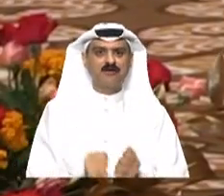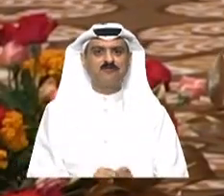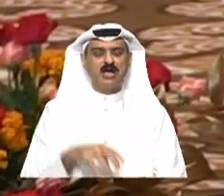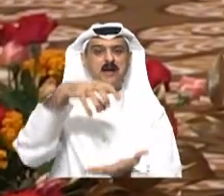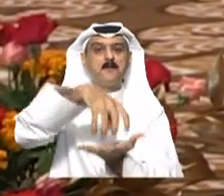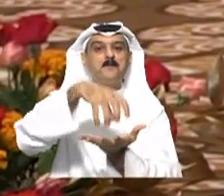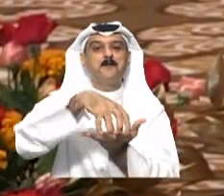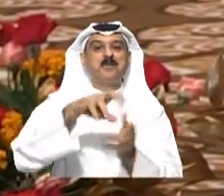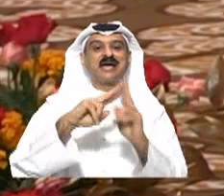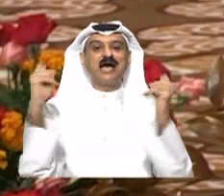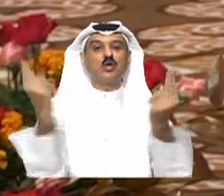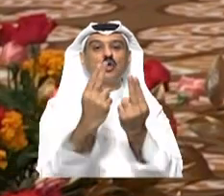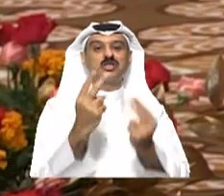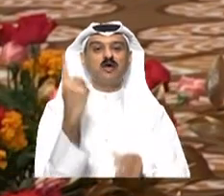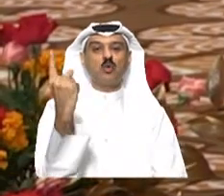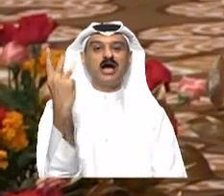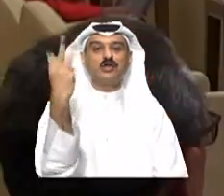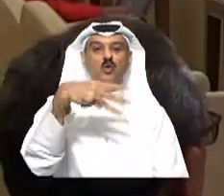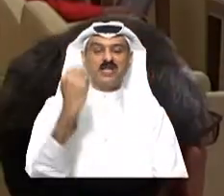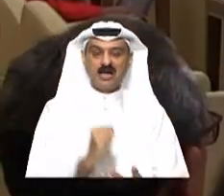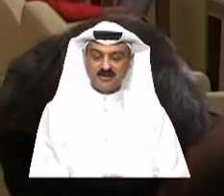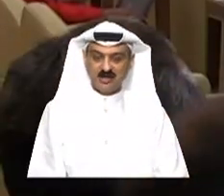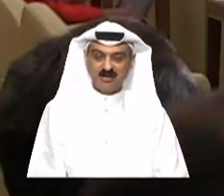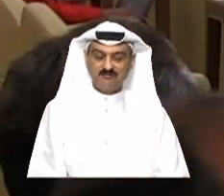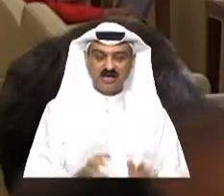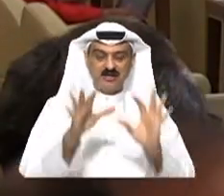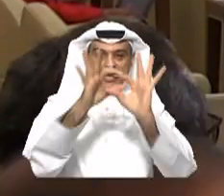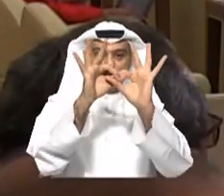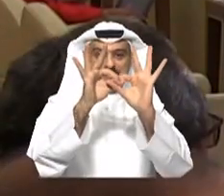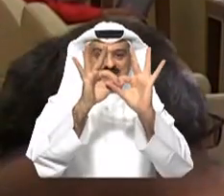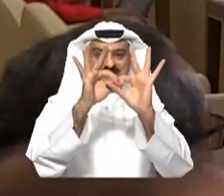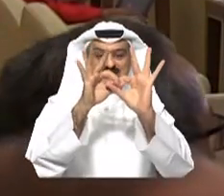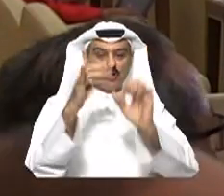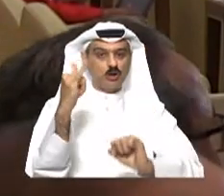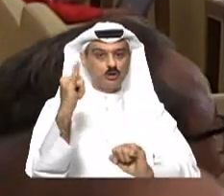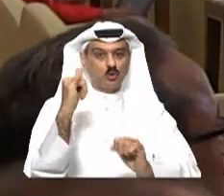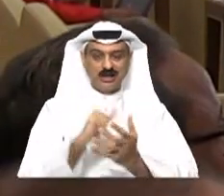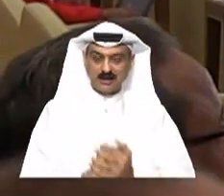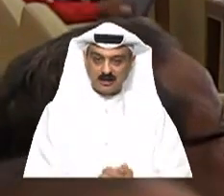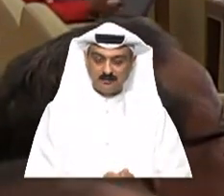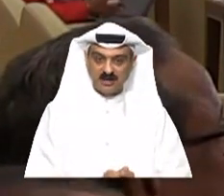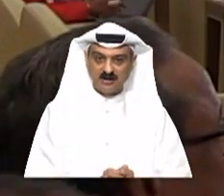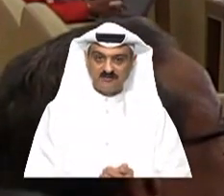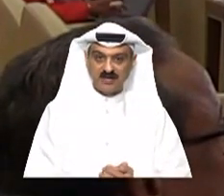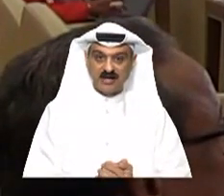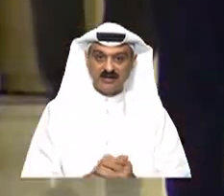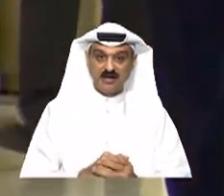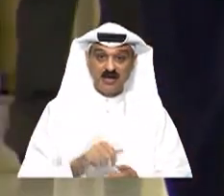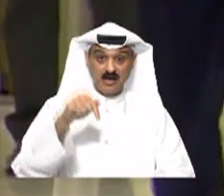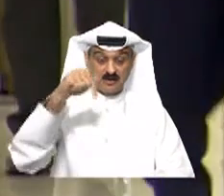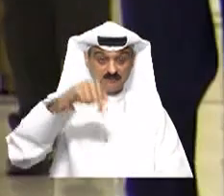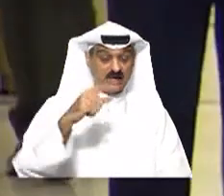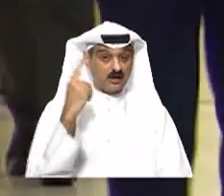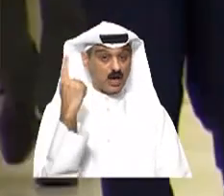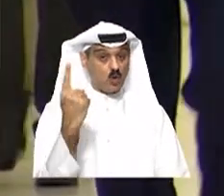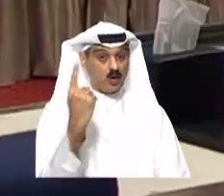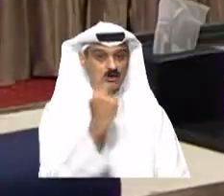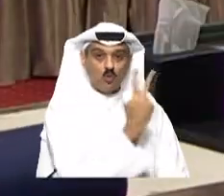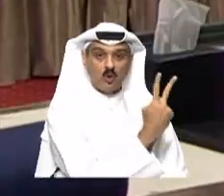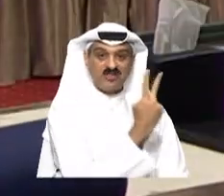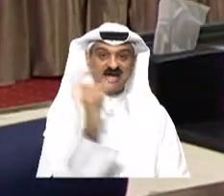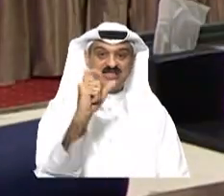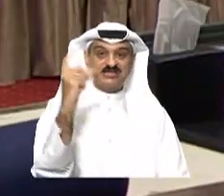العربية 31 لمجلس جامعة الدول العربية المزمع عقدها في